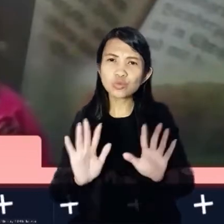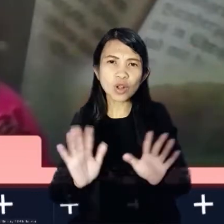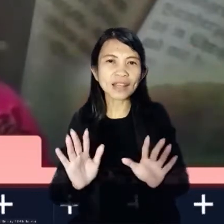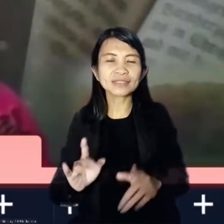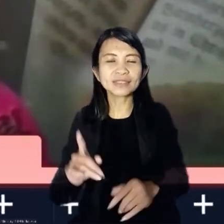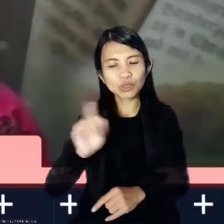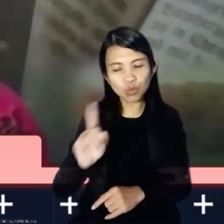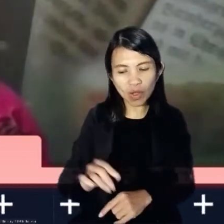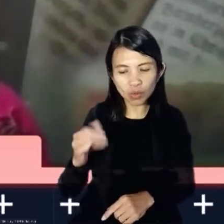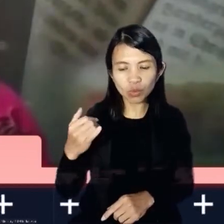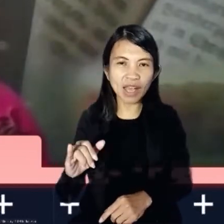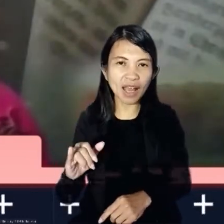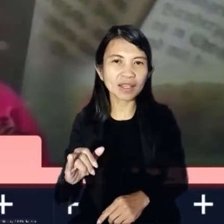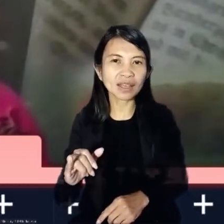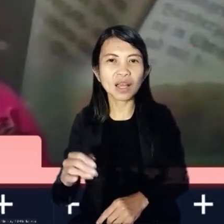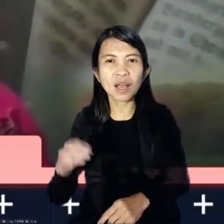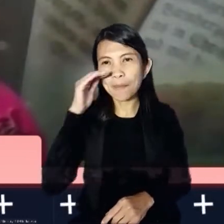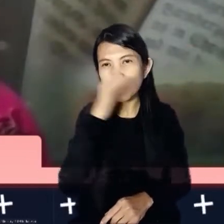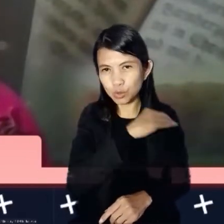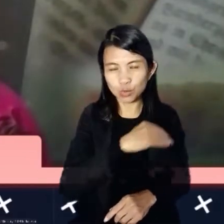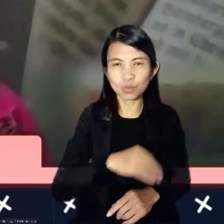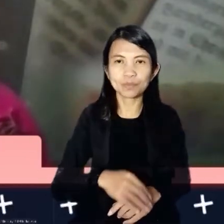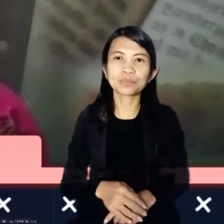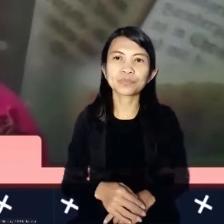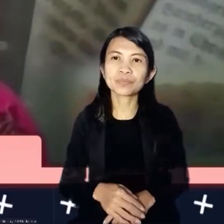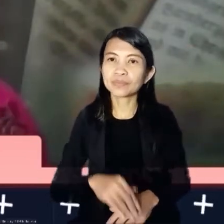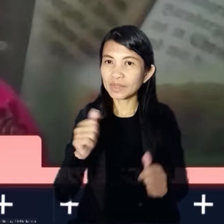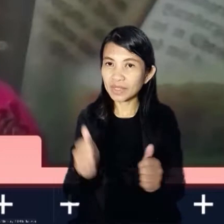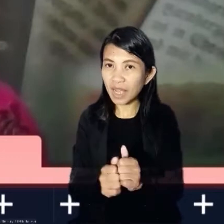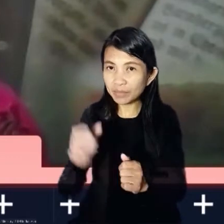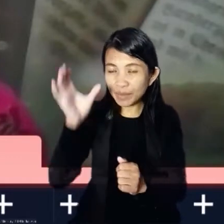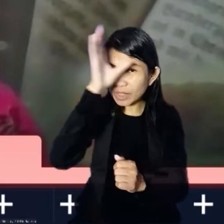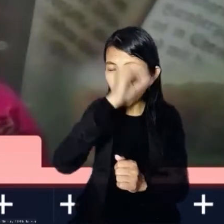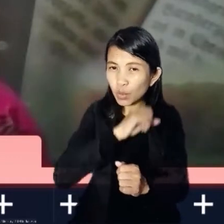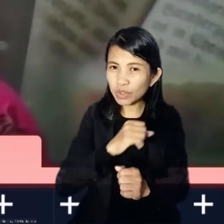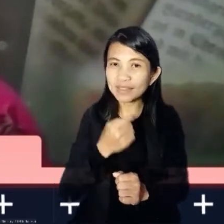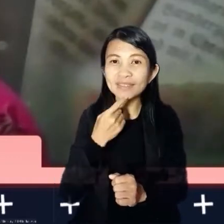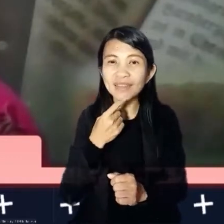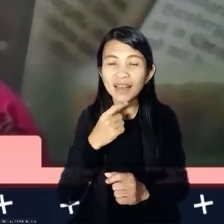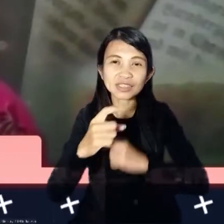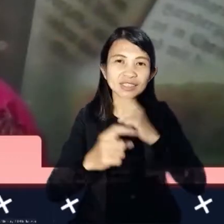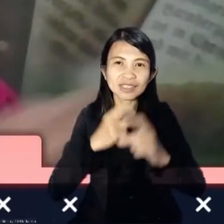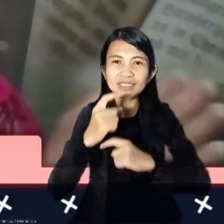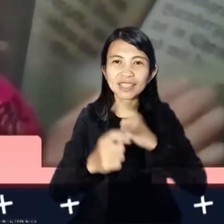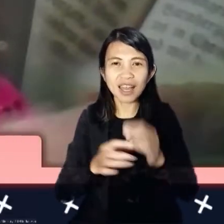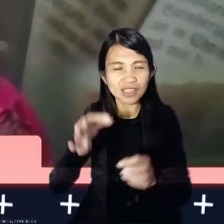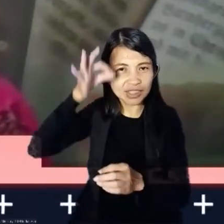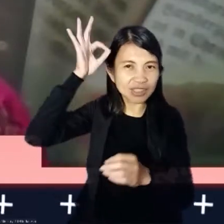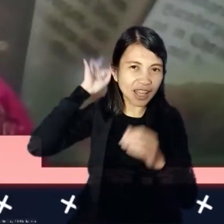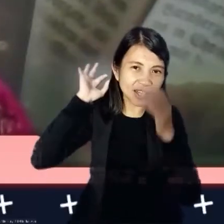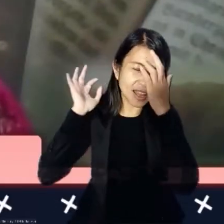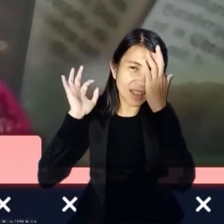dengan mengetahui bahwa cerita atau sejarah Alkitab mempunyai tempat dalam